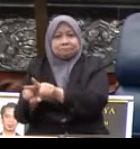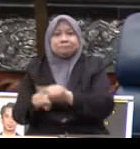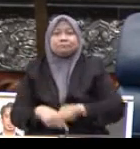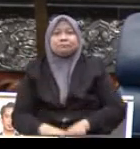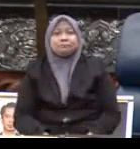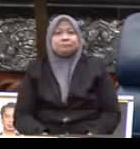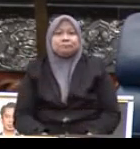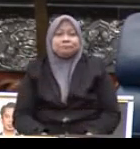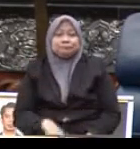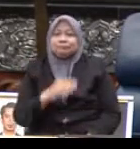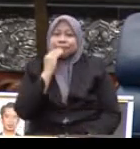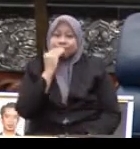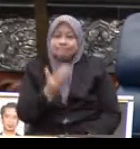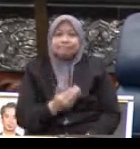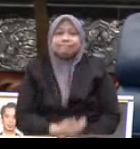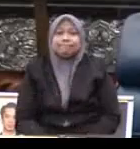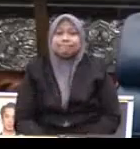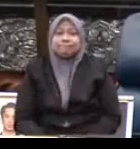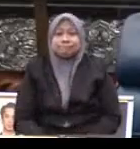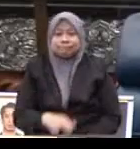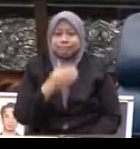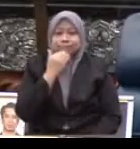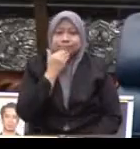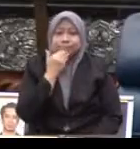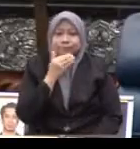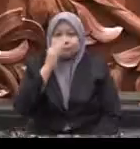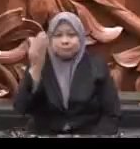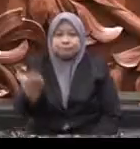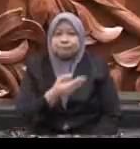latihan industri sekian terima kasih